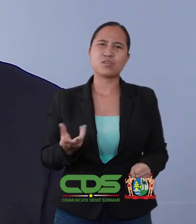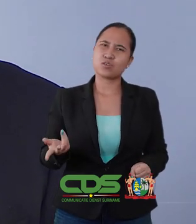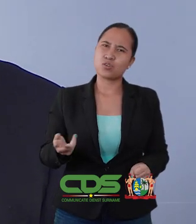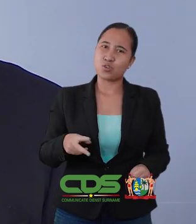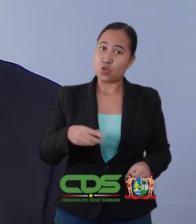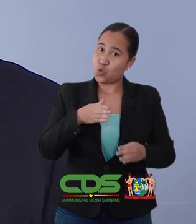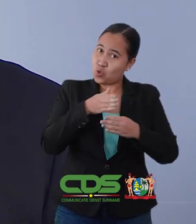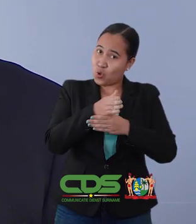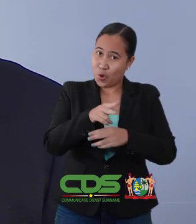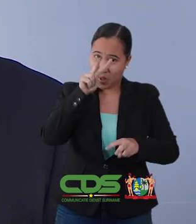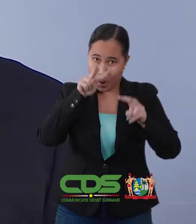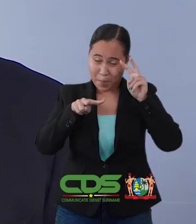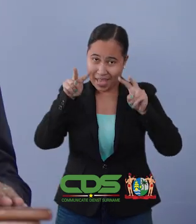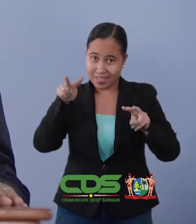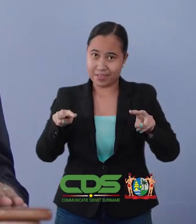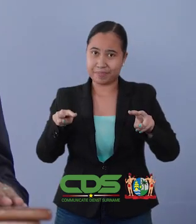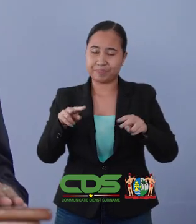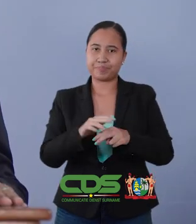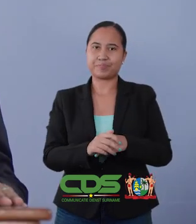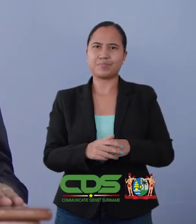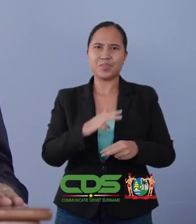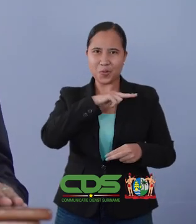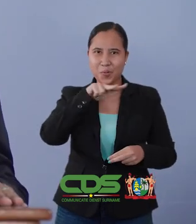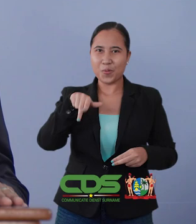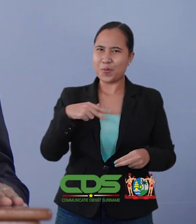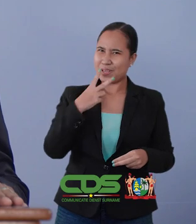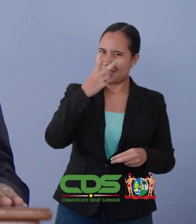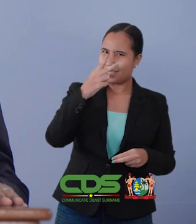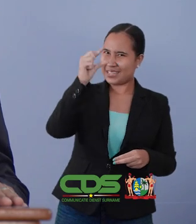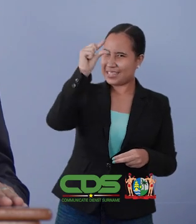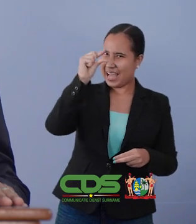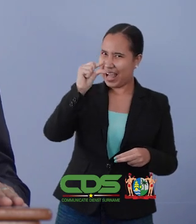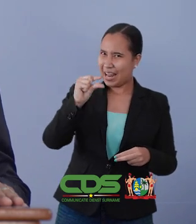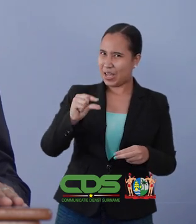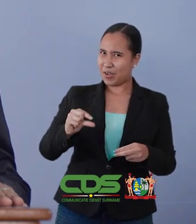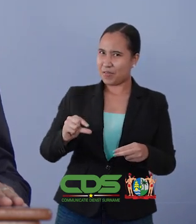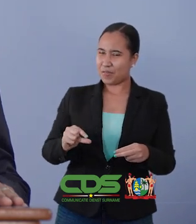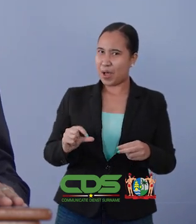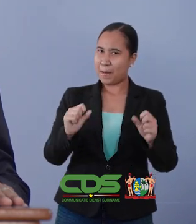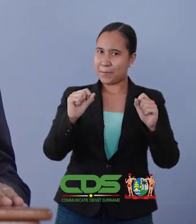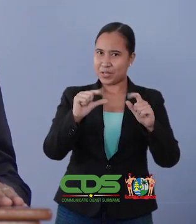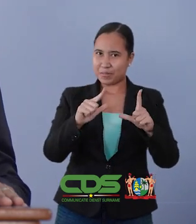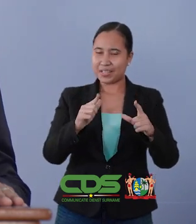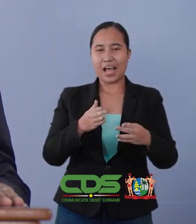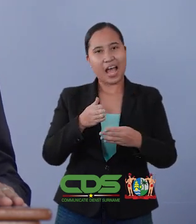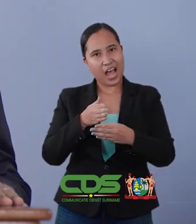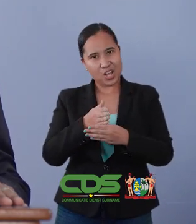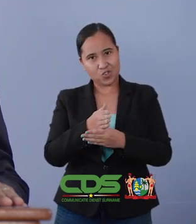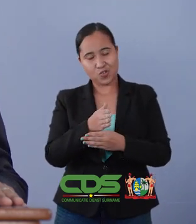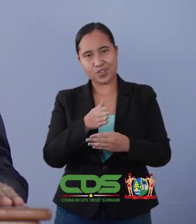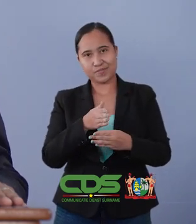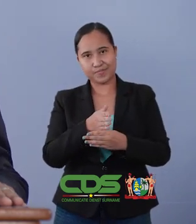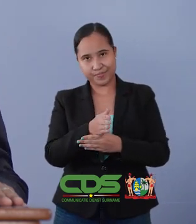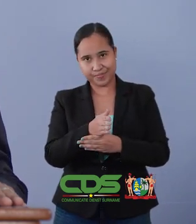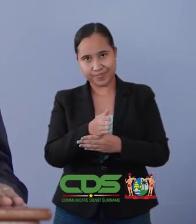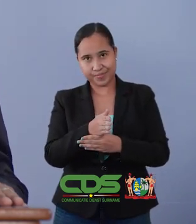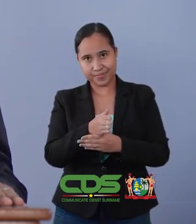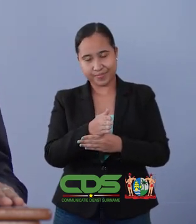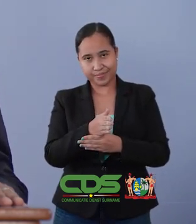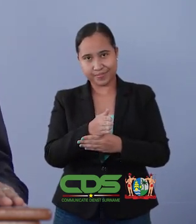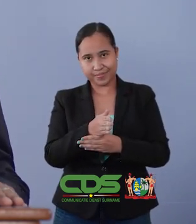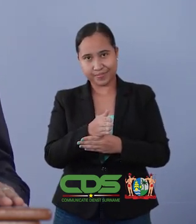nauwlettend monitoren. We zien dat de dalende trend qua besmettingen zich blijft voortzetten.